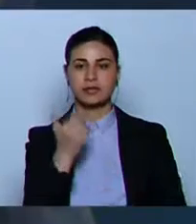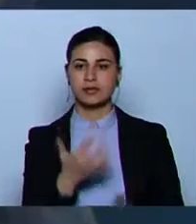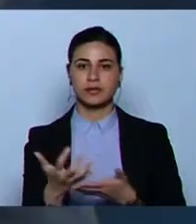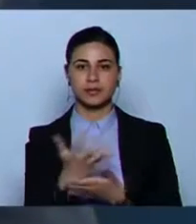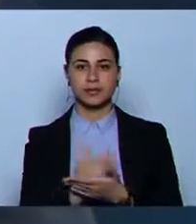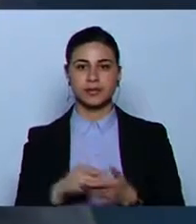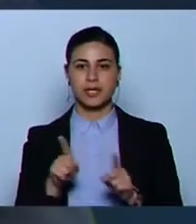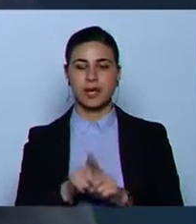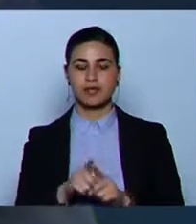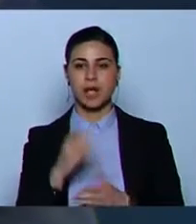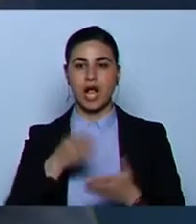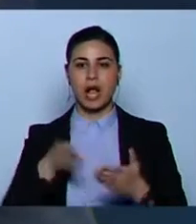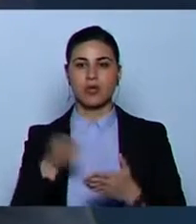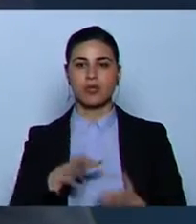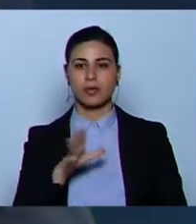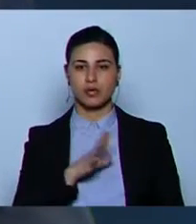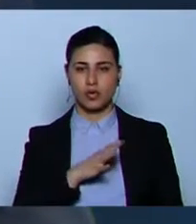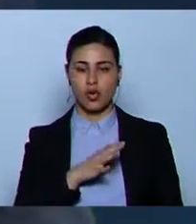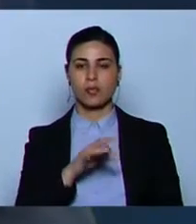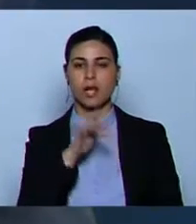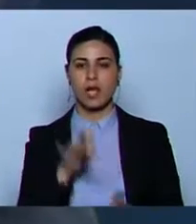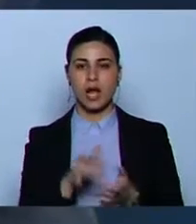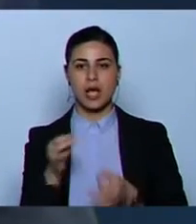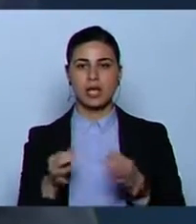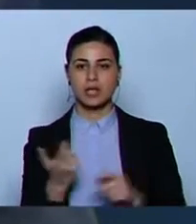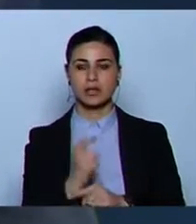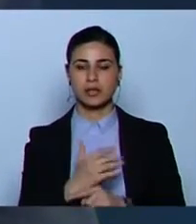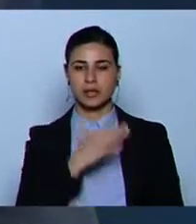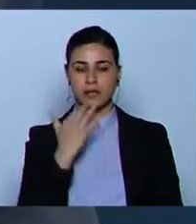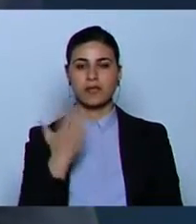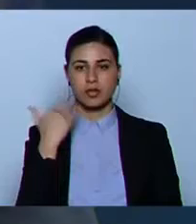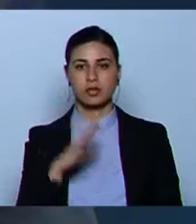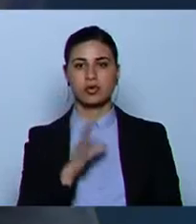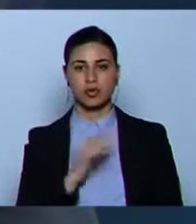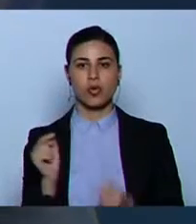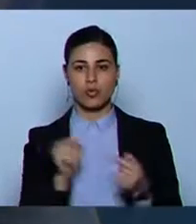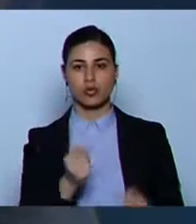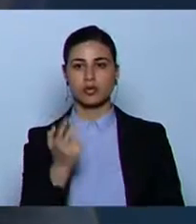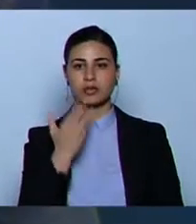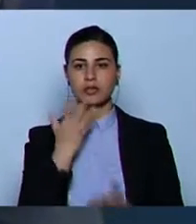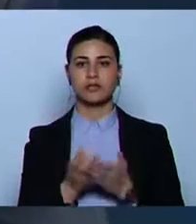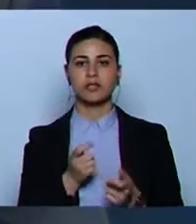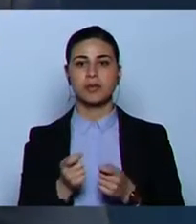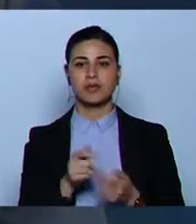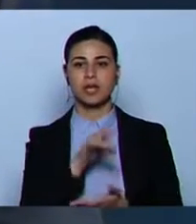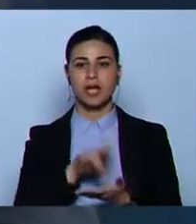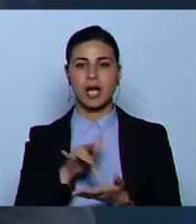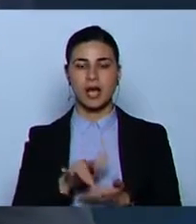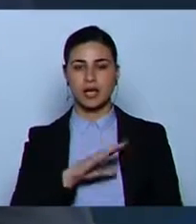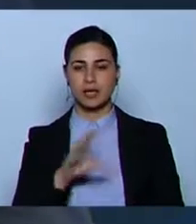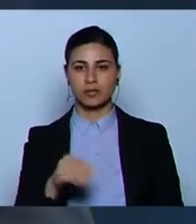გაუქმდა 1000-ზე მეტი თვითმართველი ერთეული. მიუხედავად იმისა, რომ იყო პროტესტი თვითმართველი